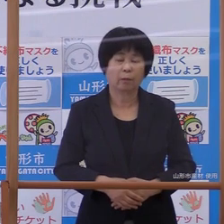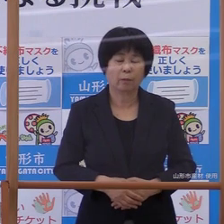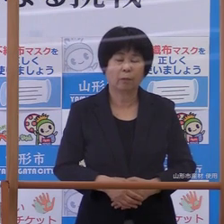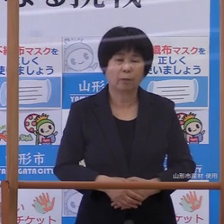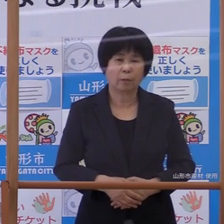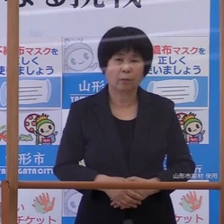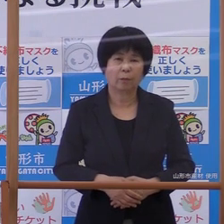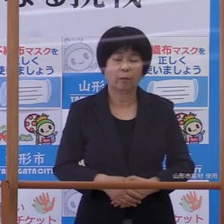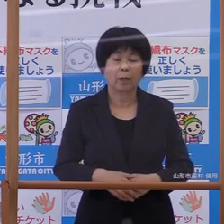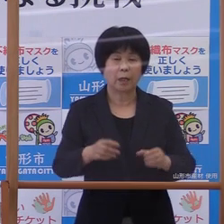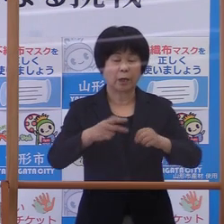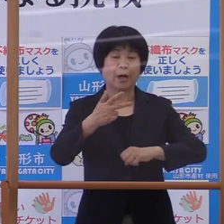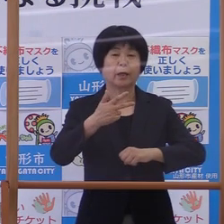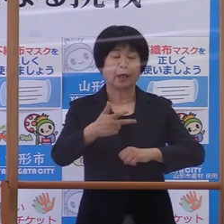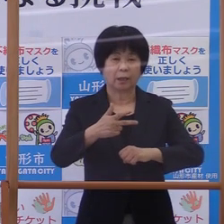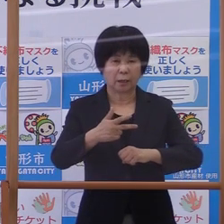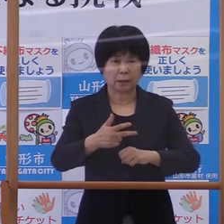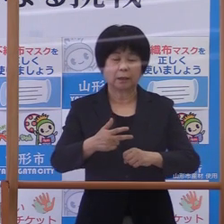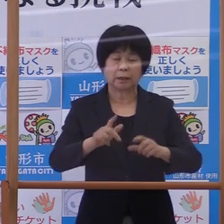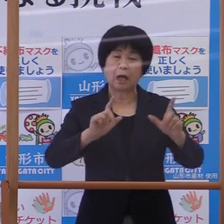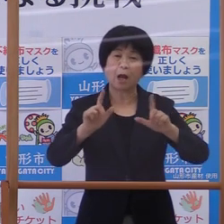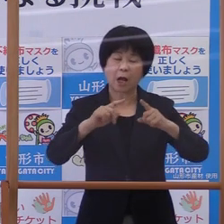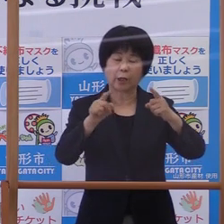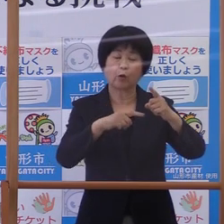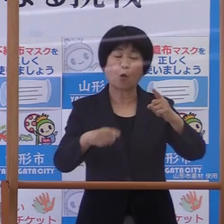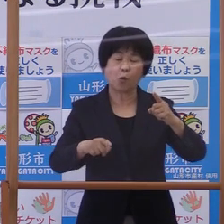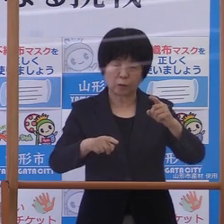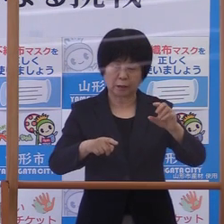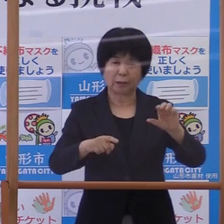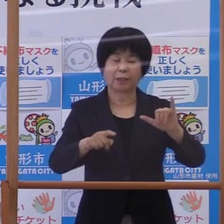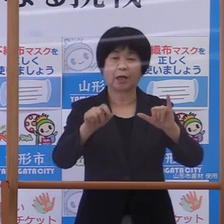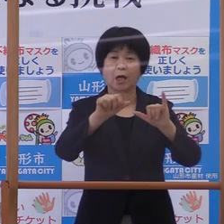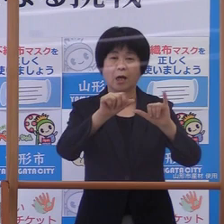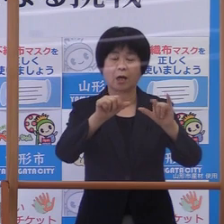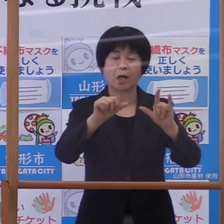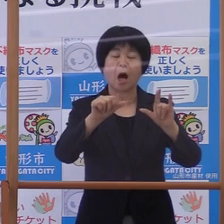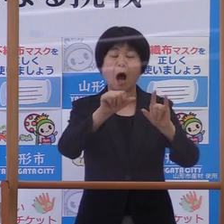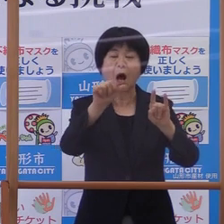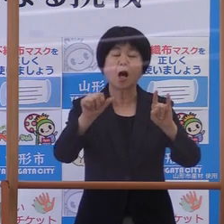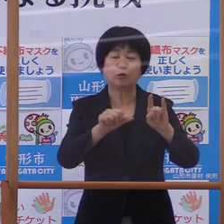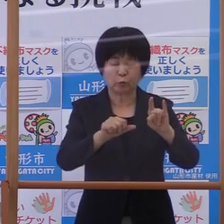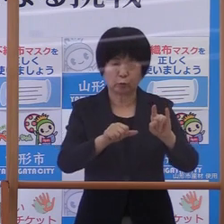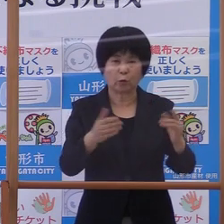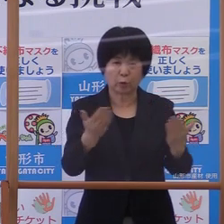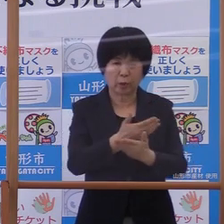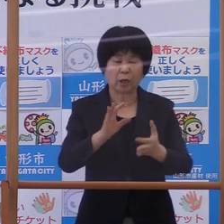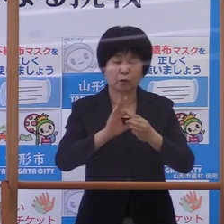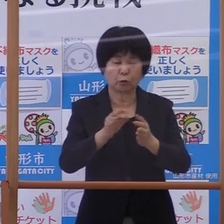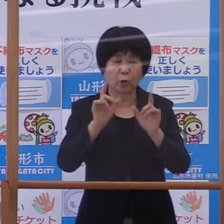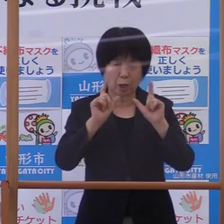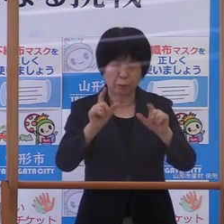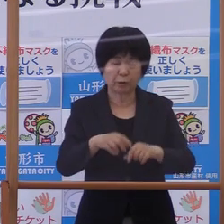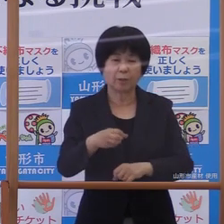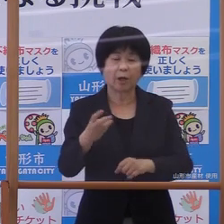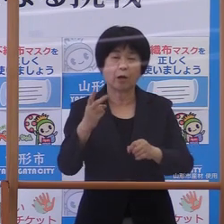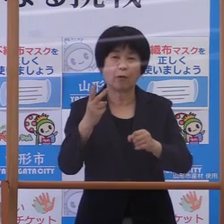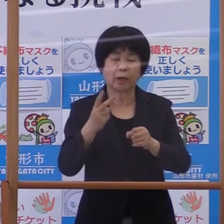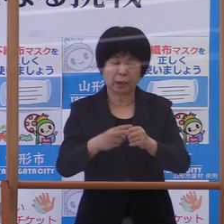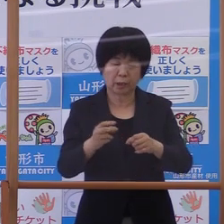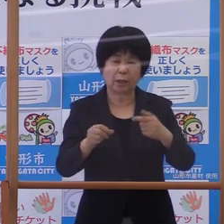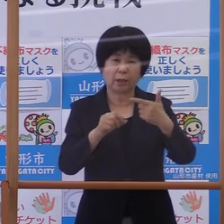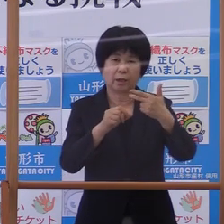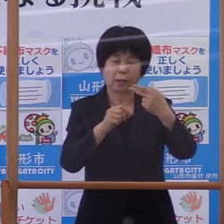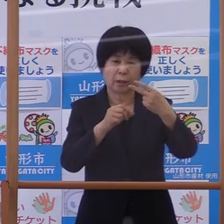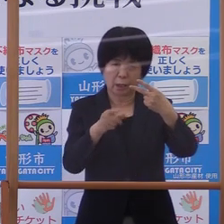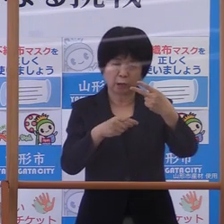続きまして山形市 LINE 公式アカウントのリニューアルについて発表いたします。令和2年2月1日から